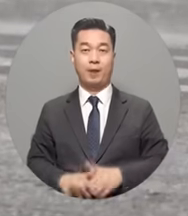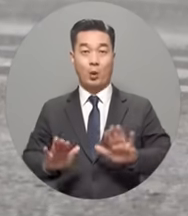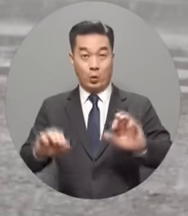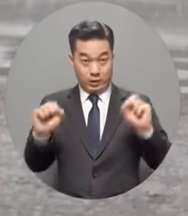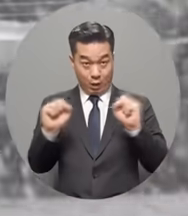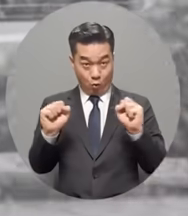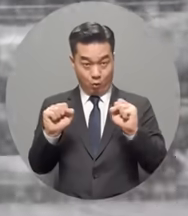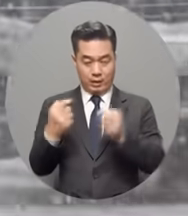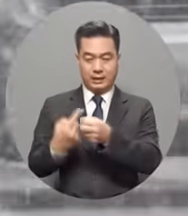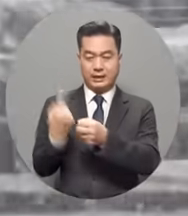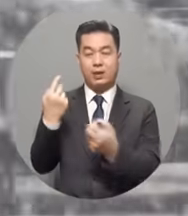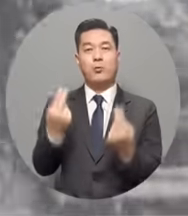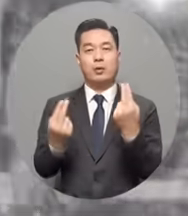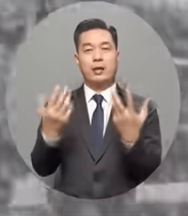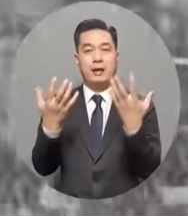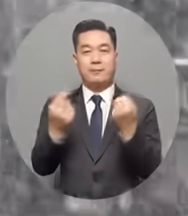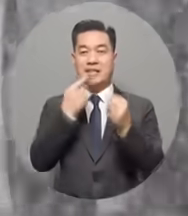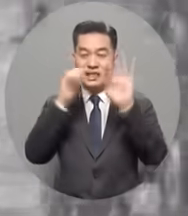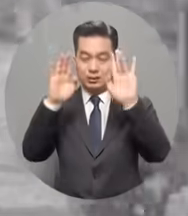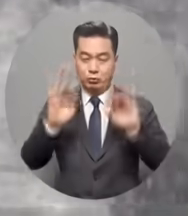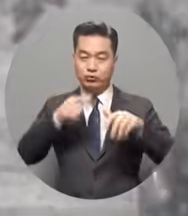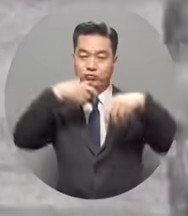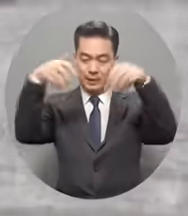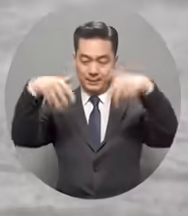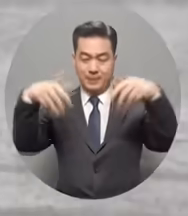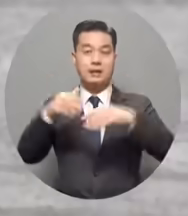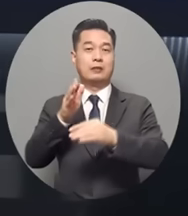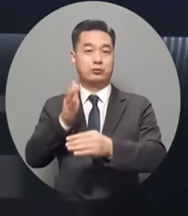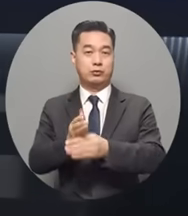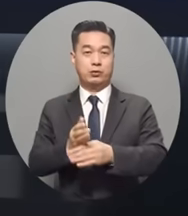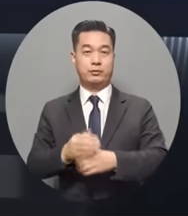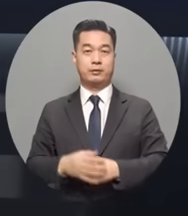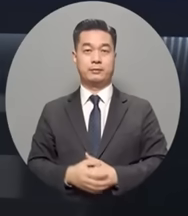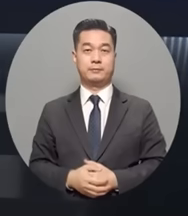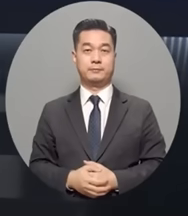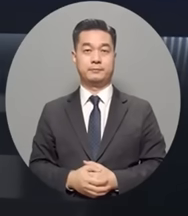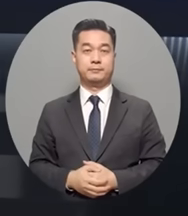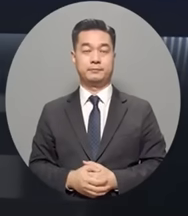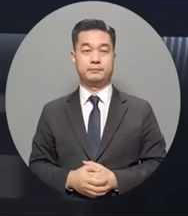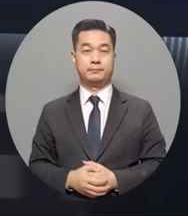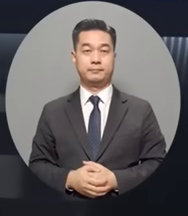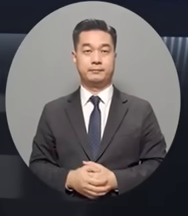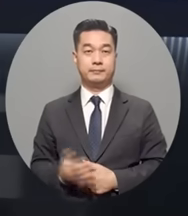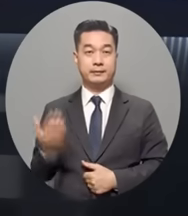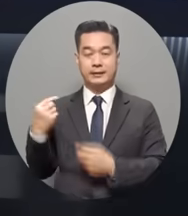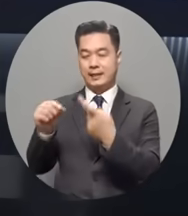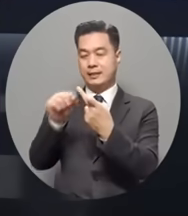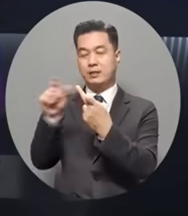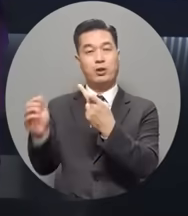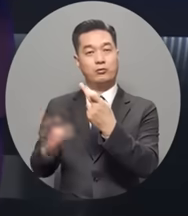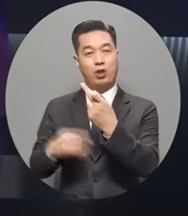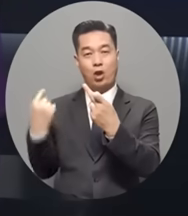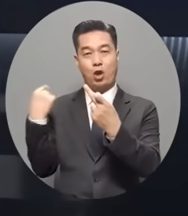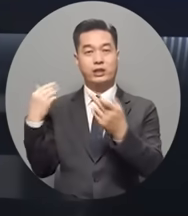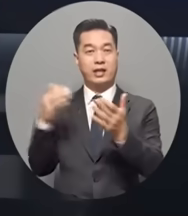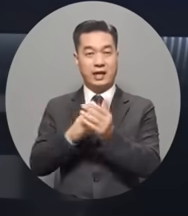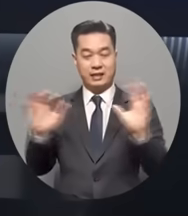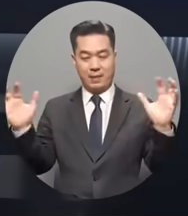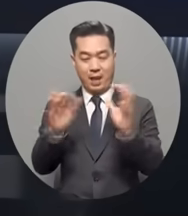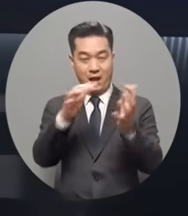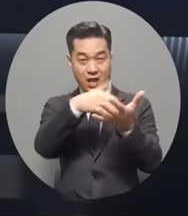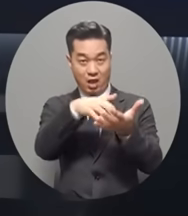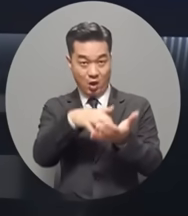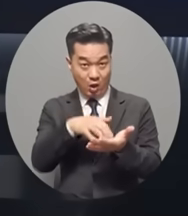올겨울은 지난해보다 많은 눈과 비가 내리고 있습니다. 지난달부터 어제까지 강수량을 집계한